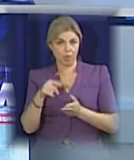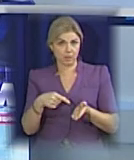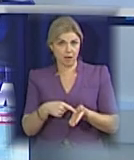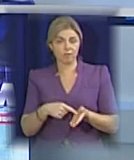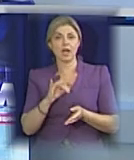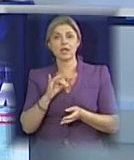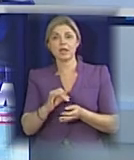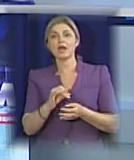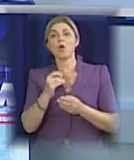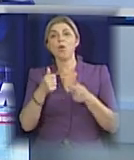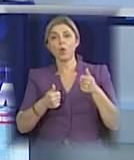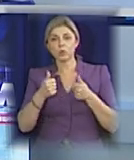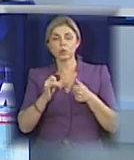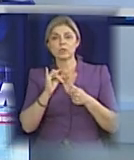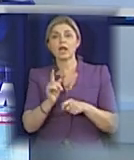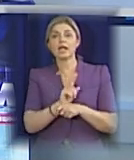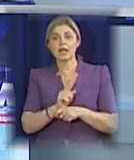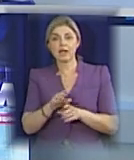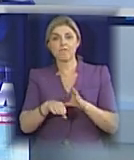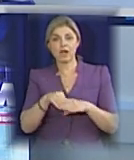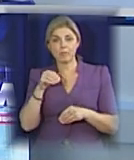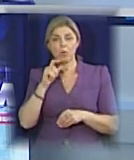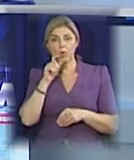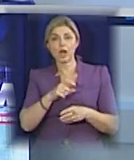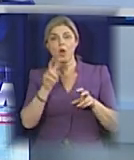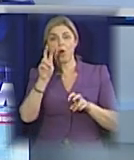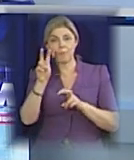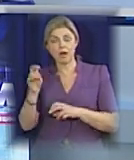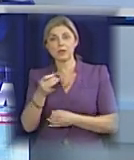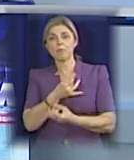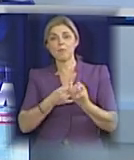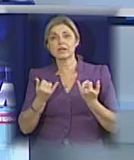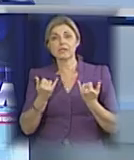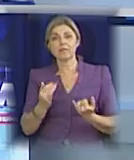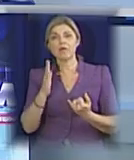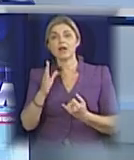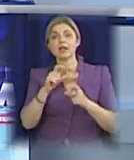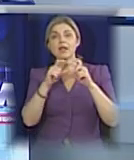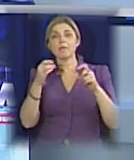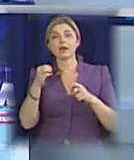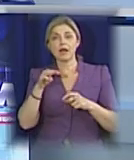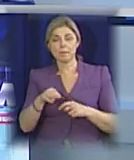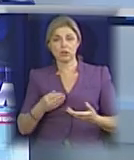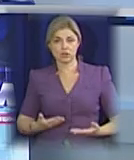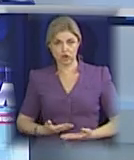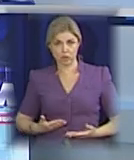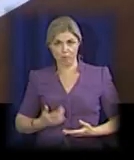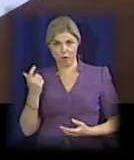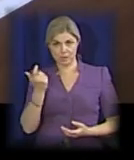Деталі конкурсу та критерії вибору управлінських компаній обговорили сьогодні у департаменті житлово-комунального господарства.